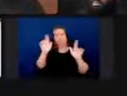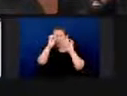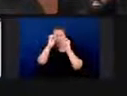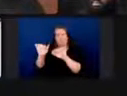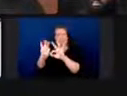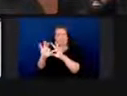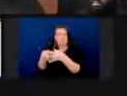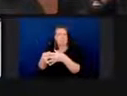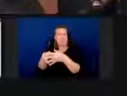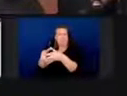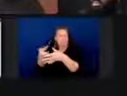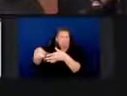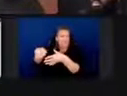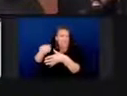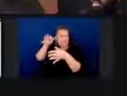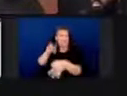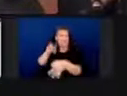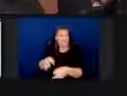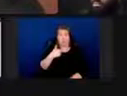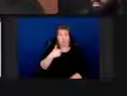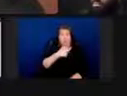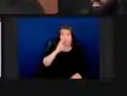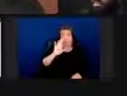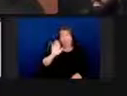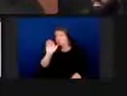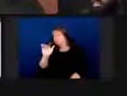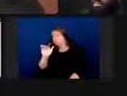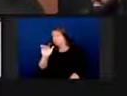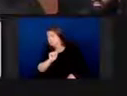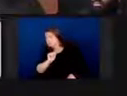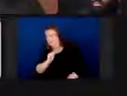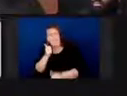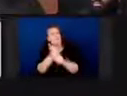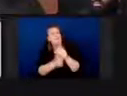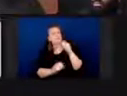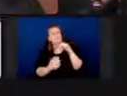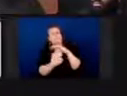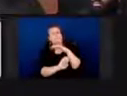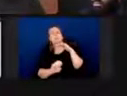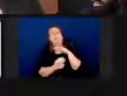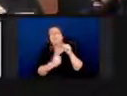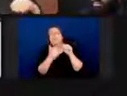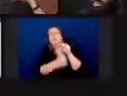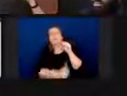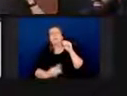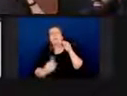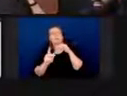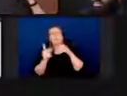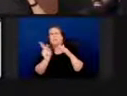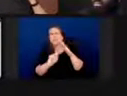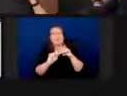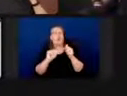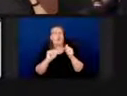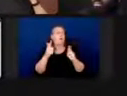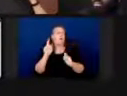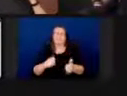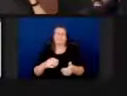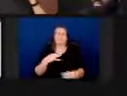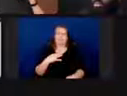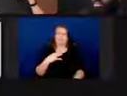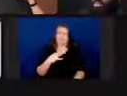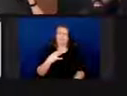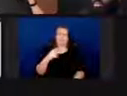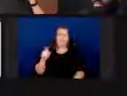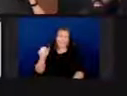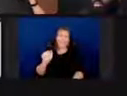العائلة، وهذا قرار عائلي، ونحن سنتواصل مع جميع المدارس التمهيدية